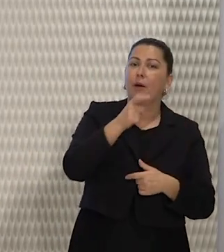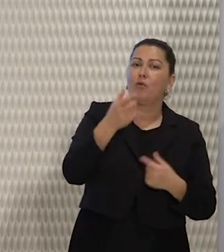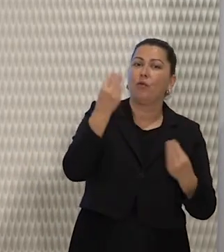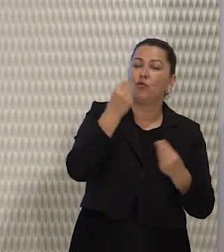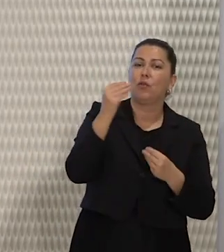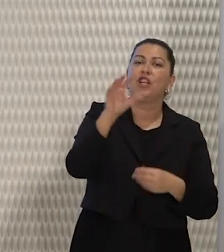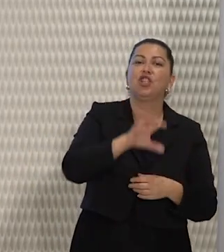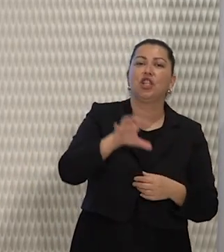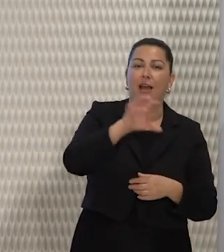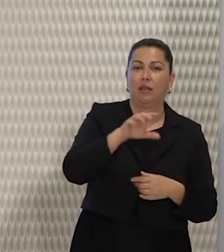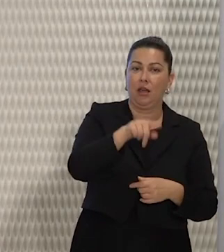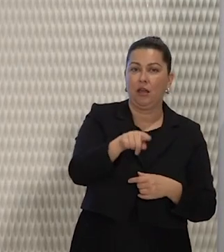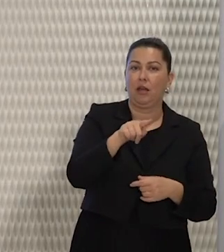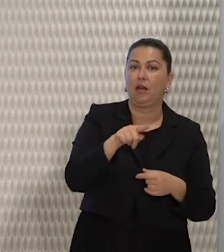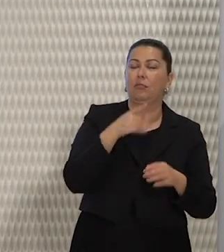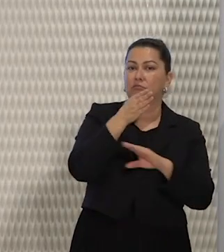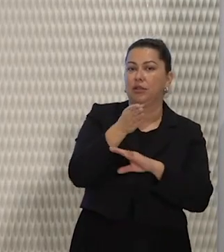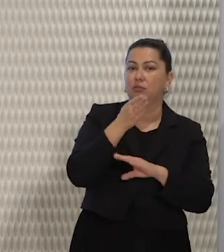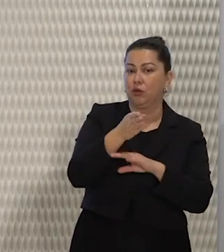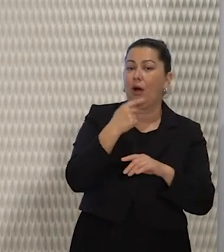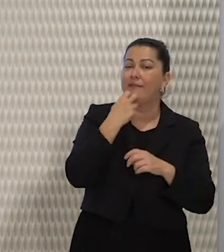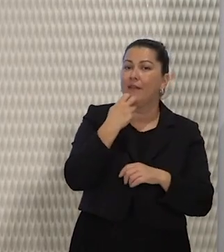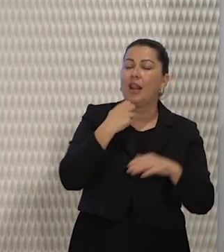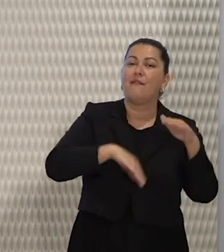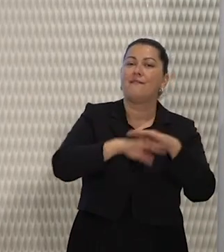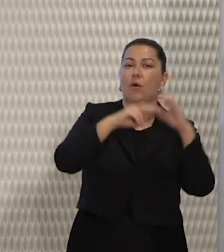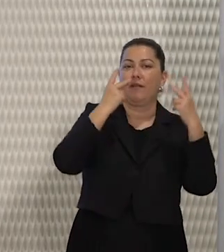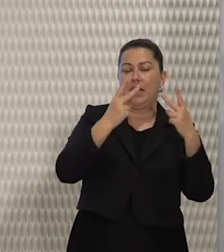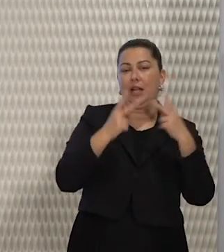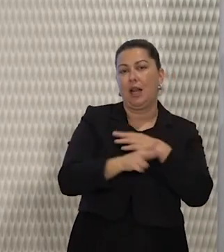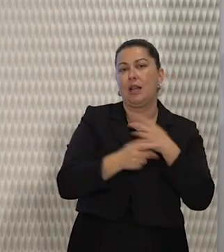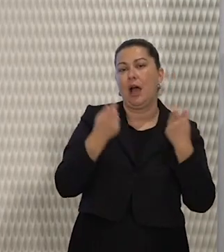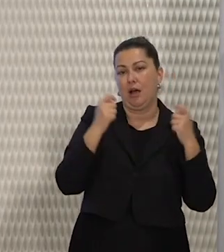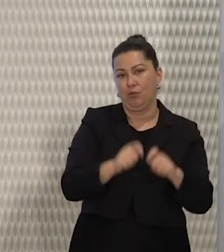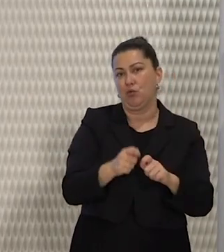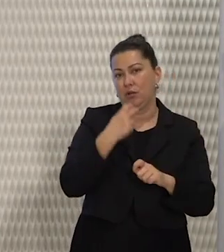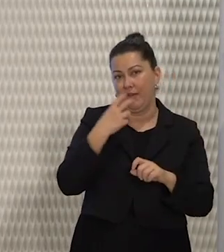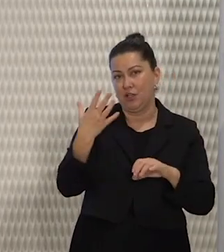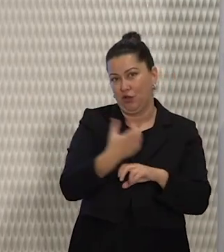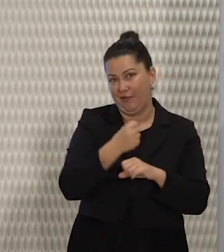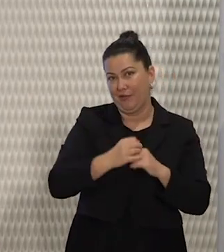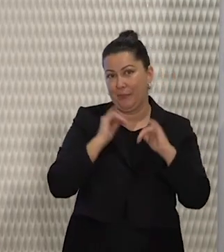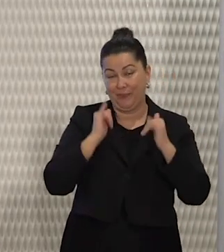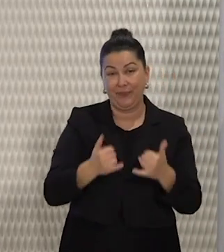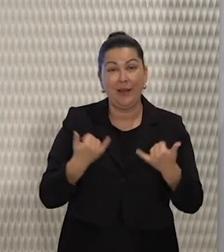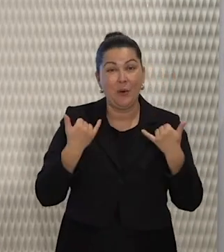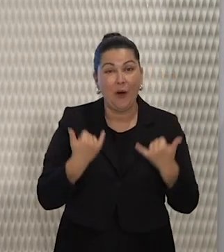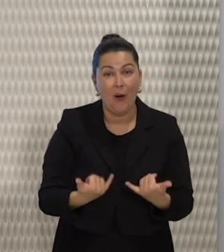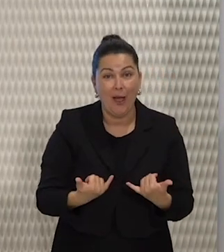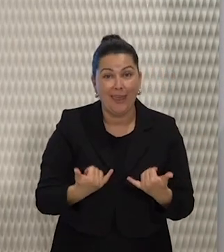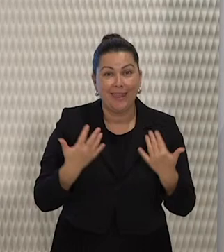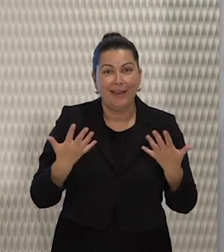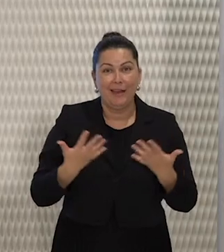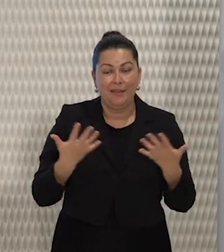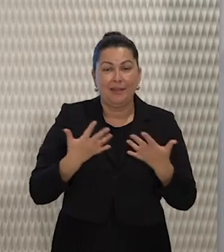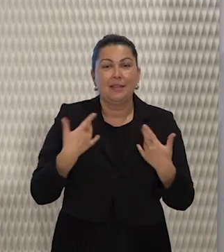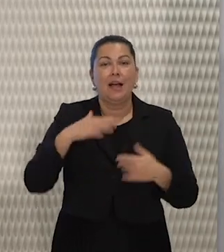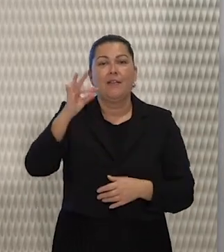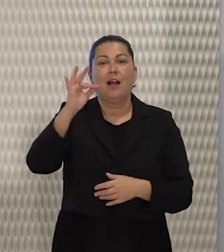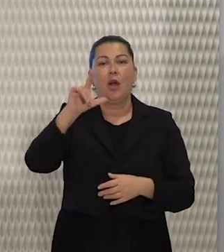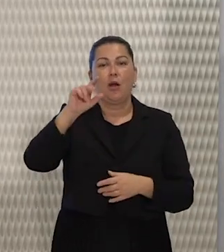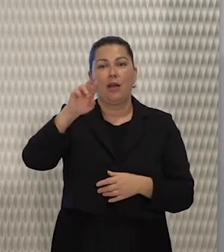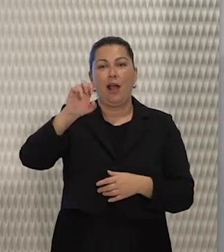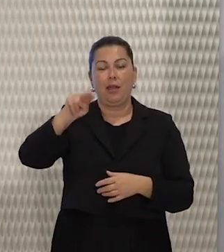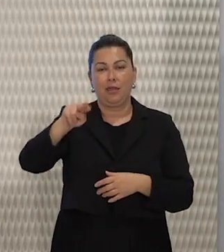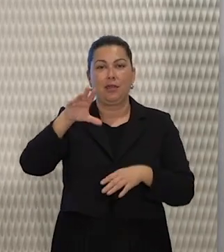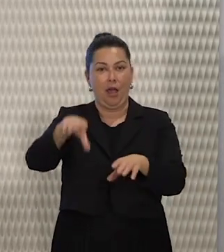und möchte unbedingt einen vollwertigen Lehrabschluss absolvieren. Ja, und heuer haben wir den Florian aufgenommen.